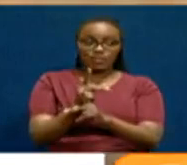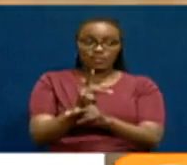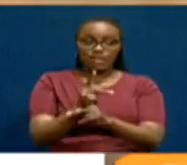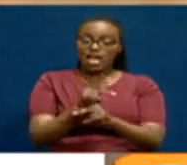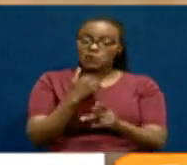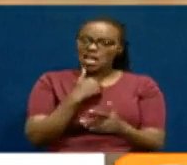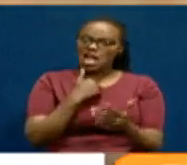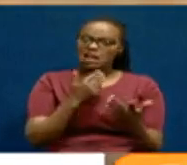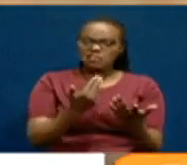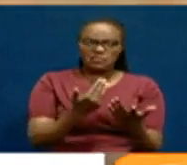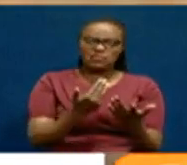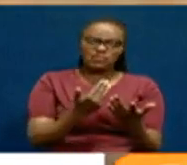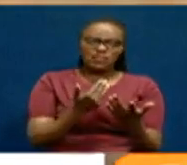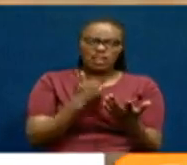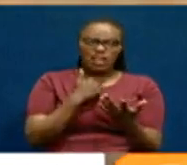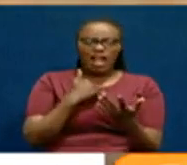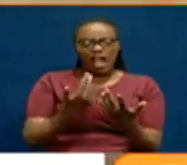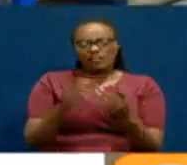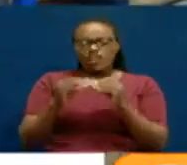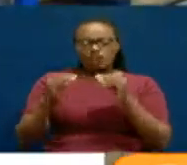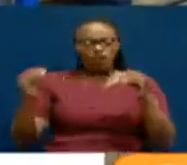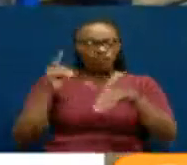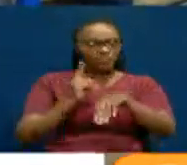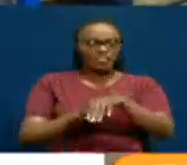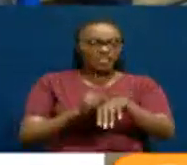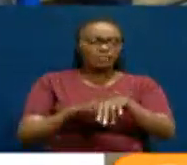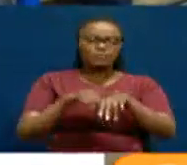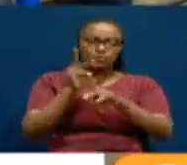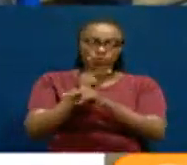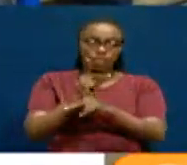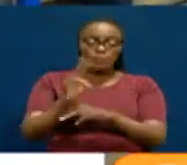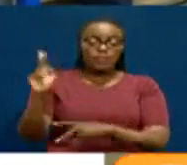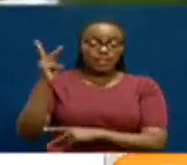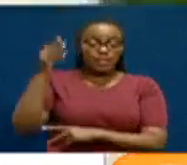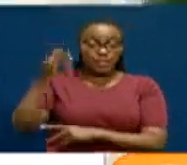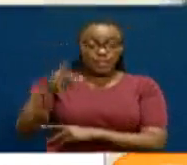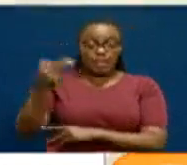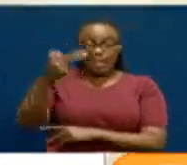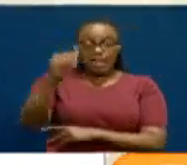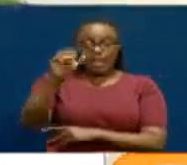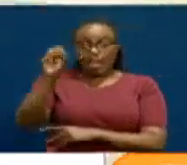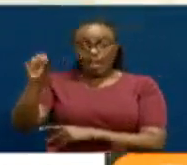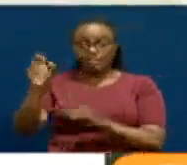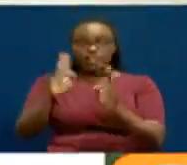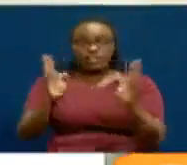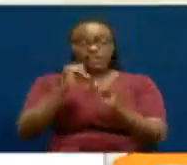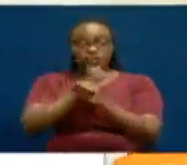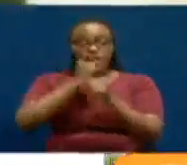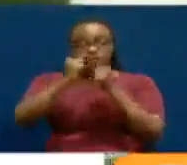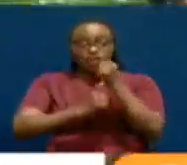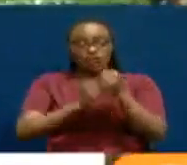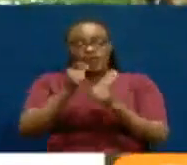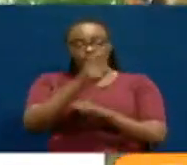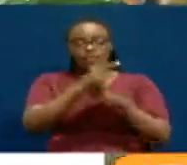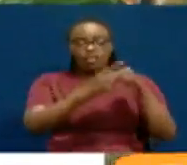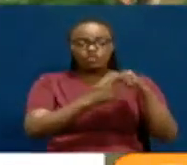Okay? Iko na latent shelf life mrefu sana. Nchini Kenya, maparachichi ya Hass huwa tayari kuvunwa kati ya mwezi